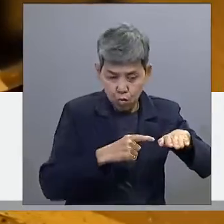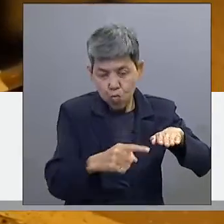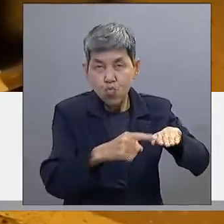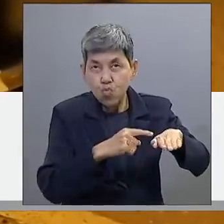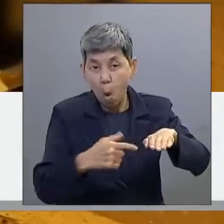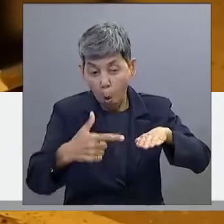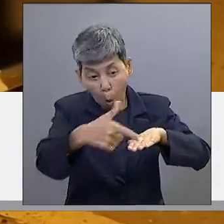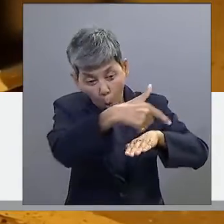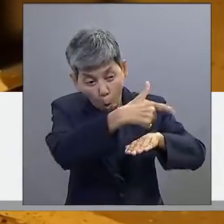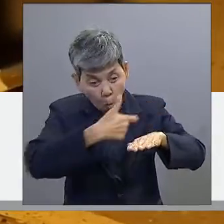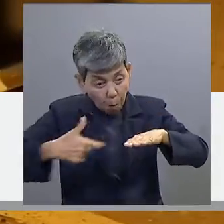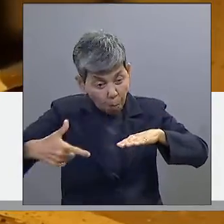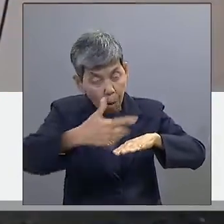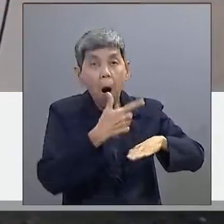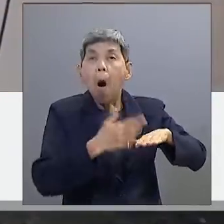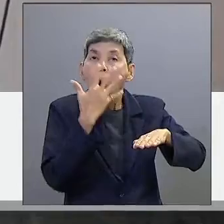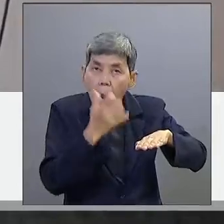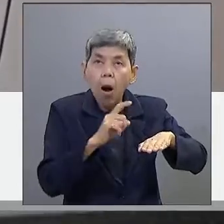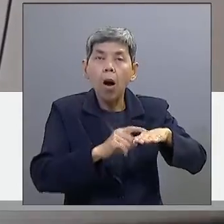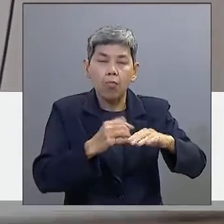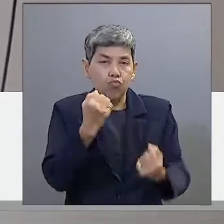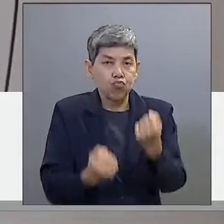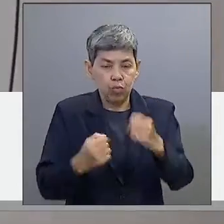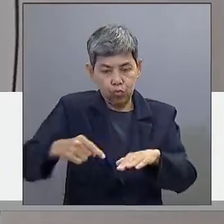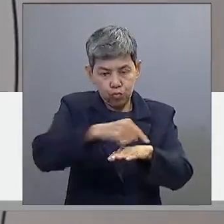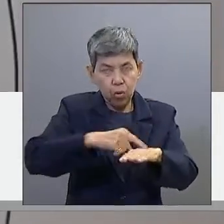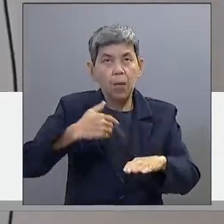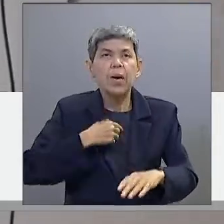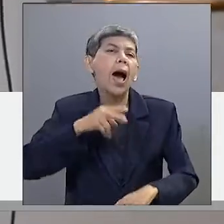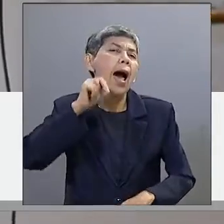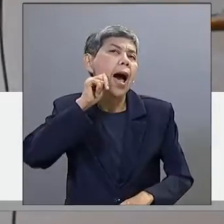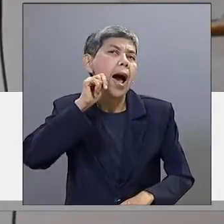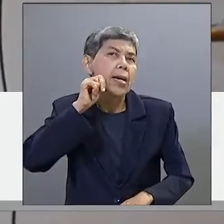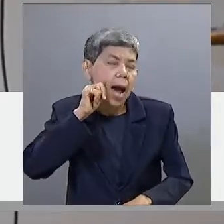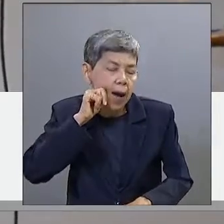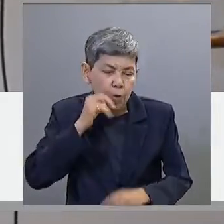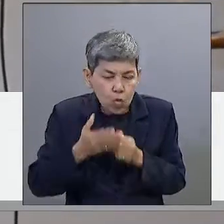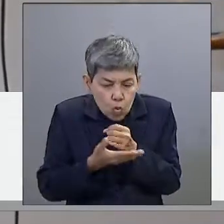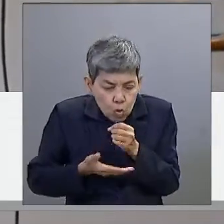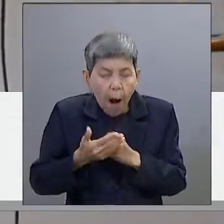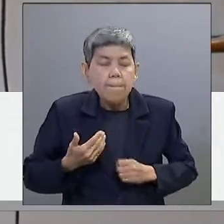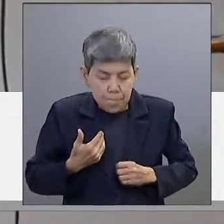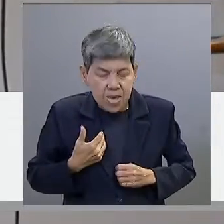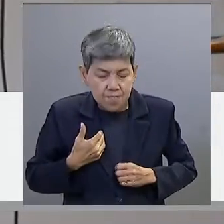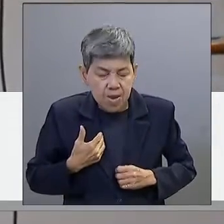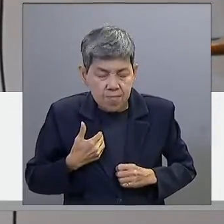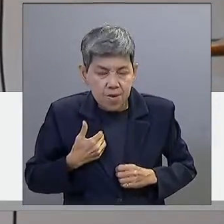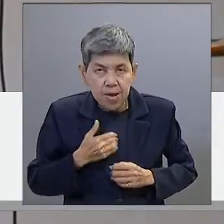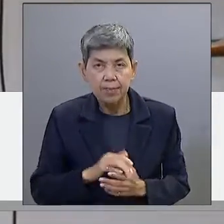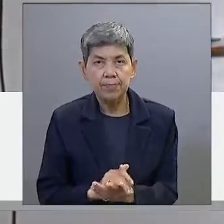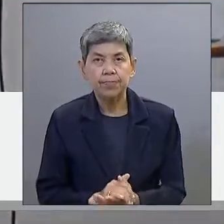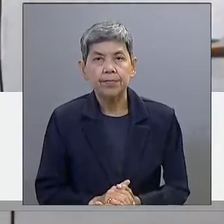เกือบทั้งคันเสียหายภายในรถครบขวดน้ำเราอุปกรณ์เสร็จยาเสพติดจำนวนหนึ่งค่ะ